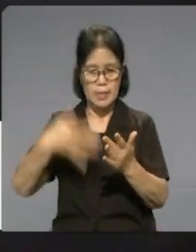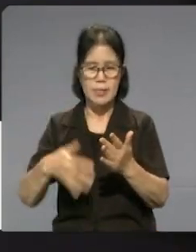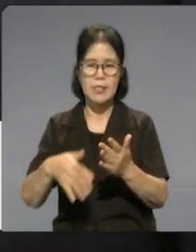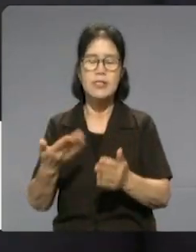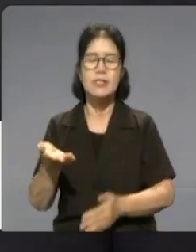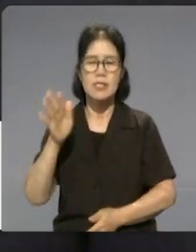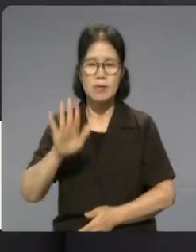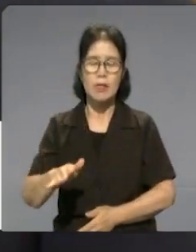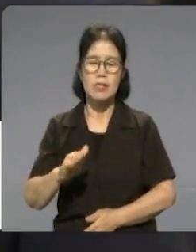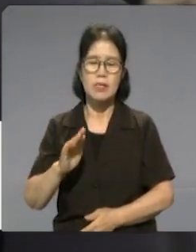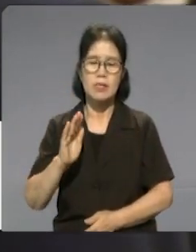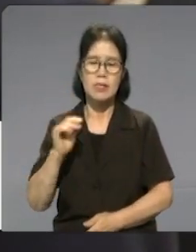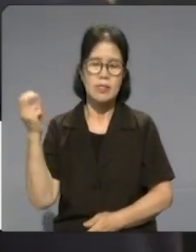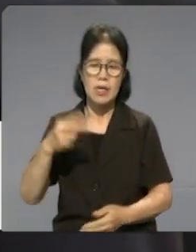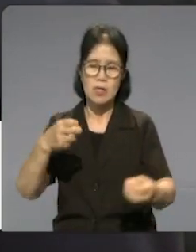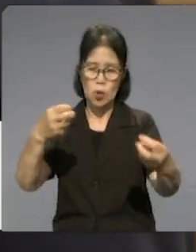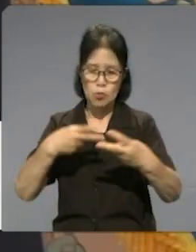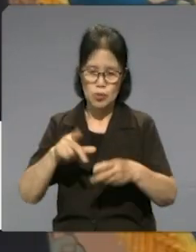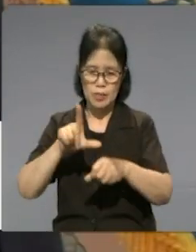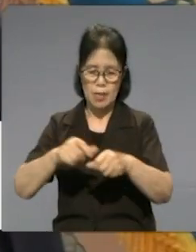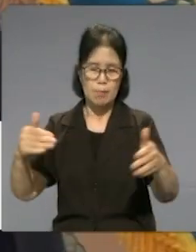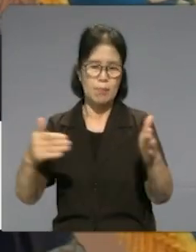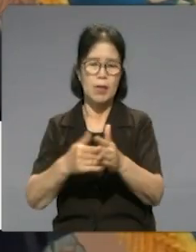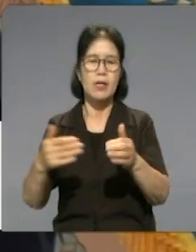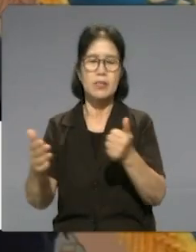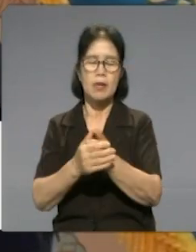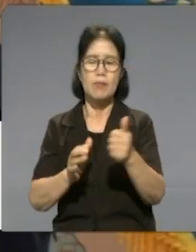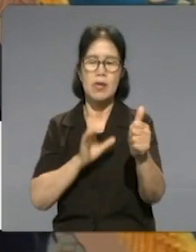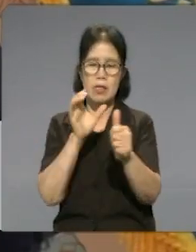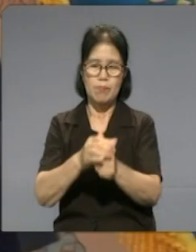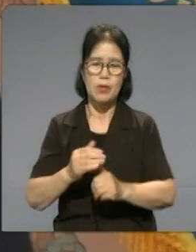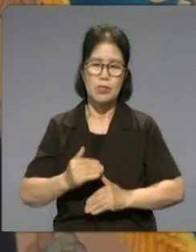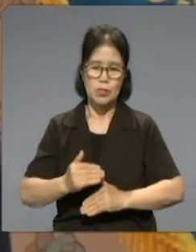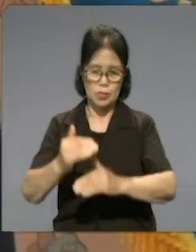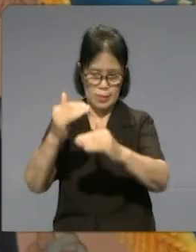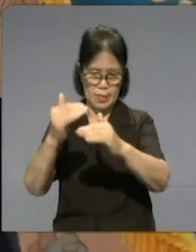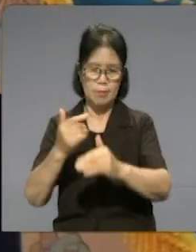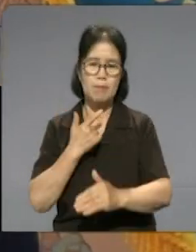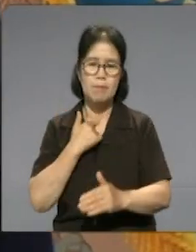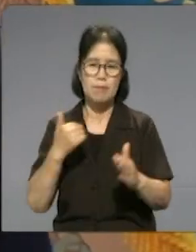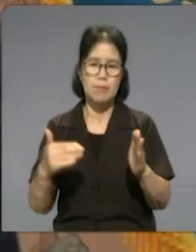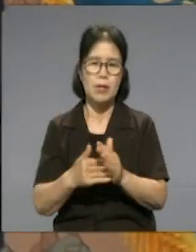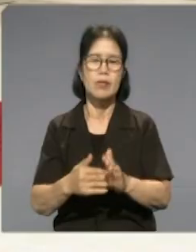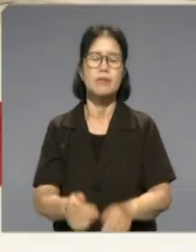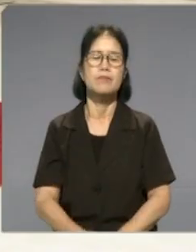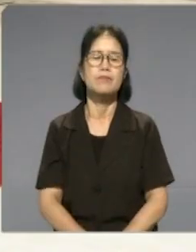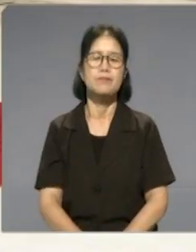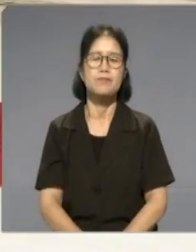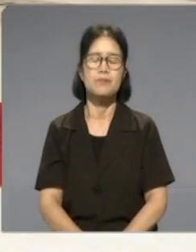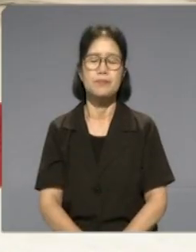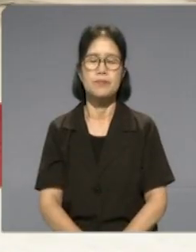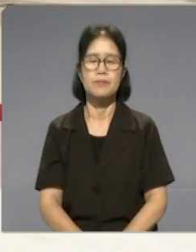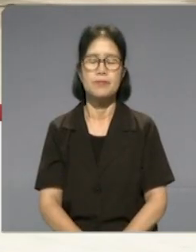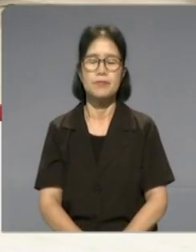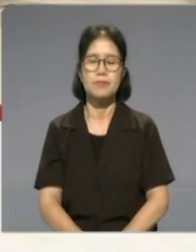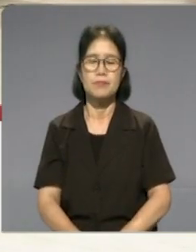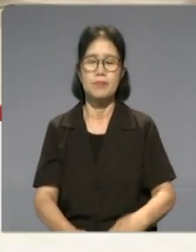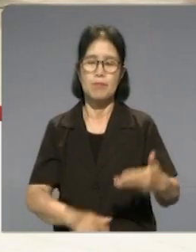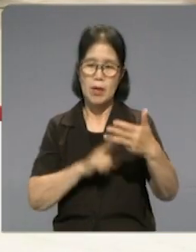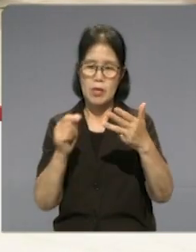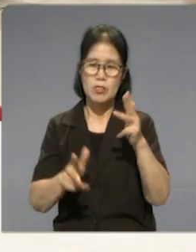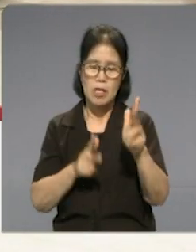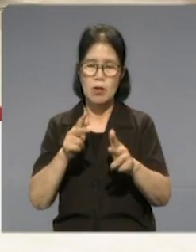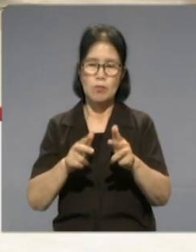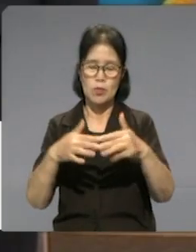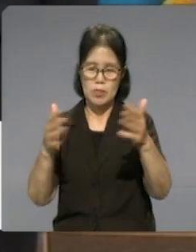못했지만 재송부 시한이 끝난 만큼 임명 절차를 밟은 겁니다. 다음 달엔